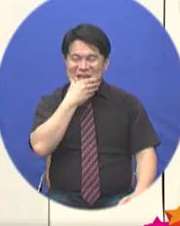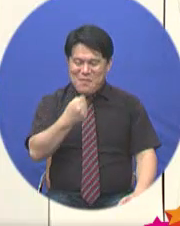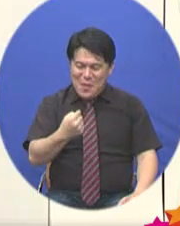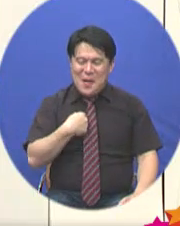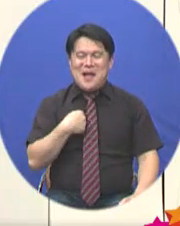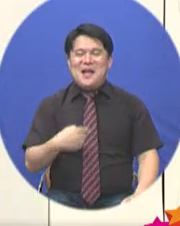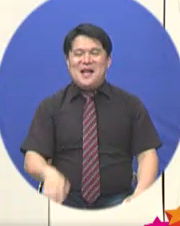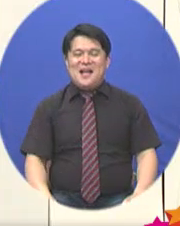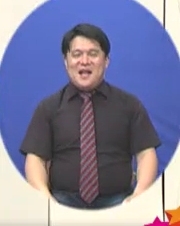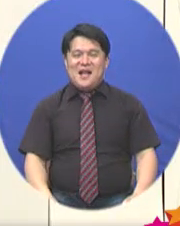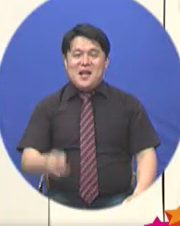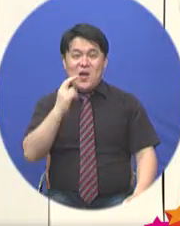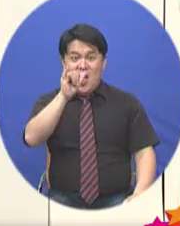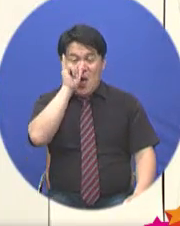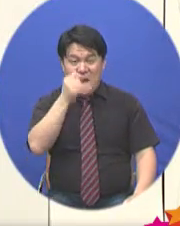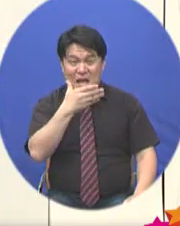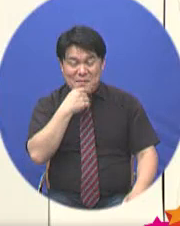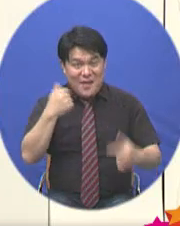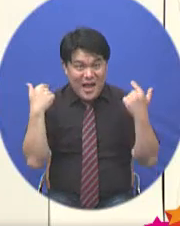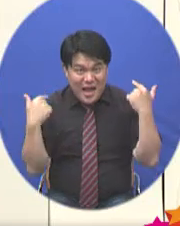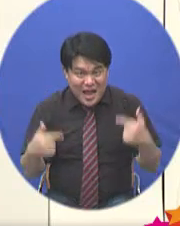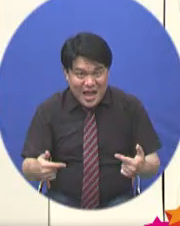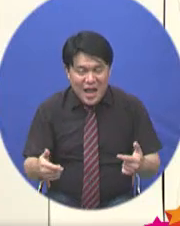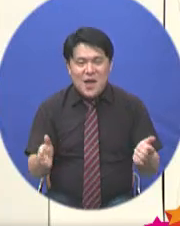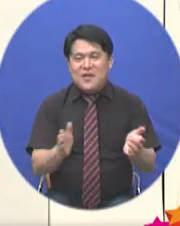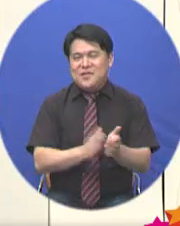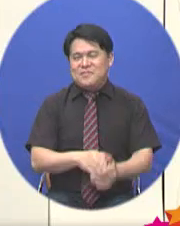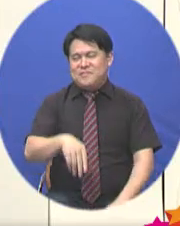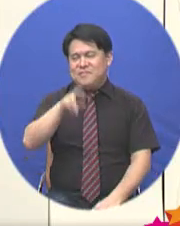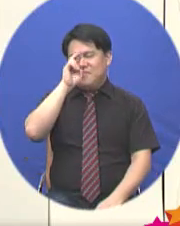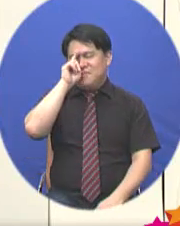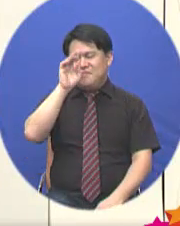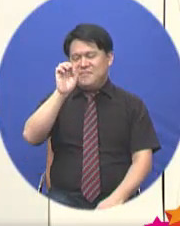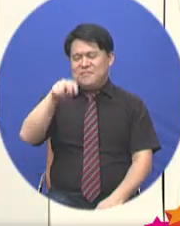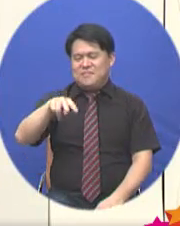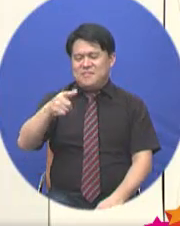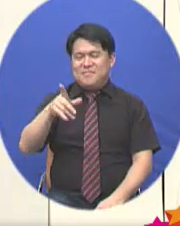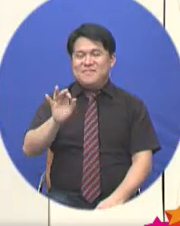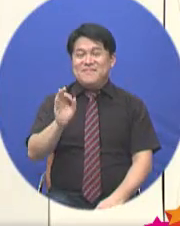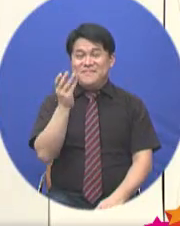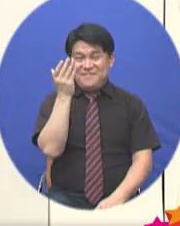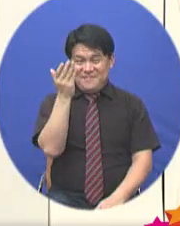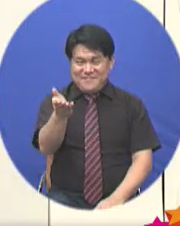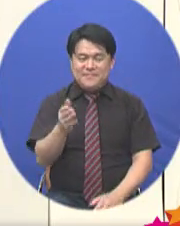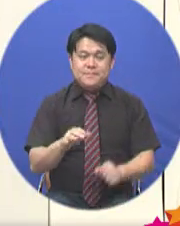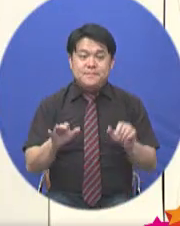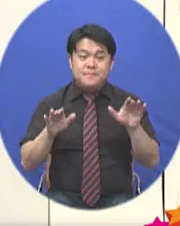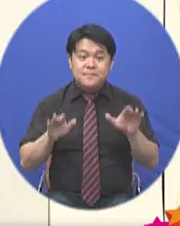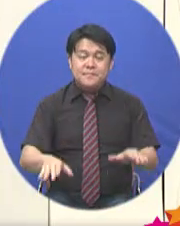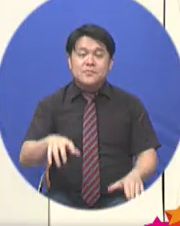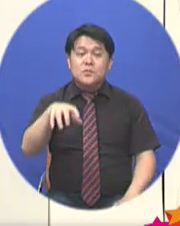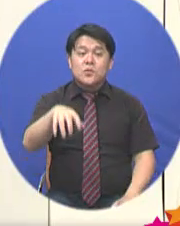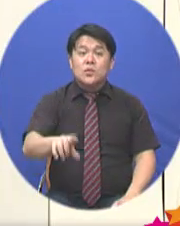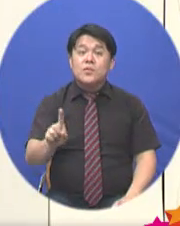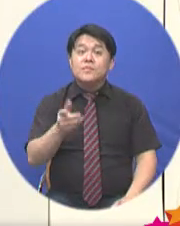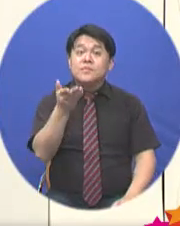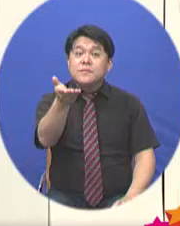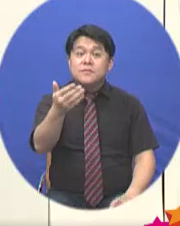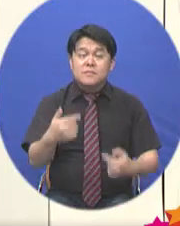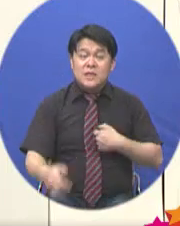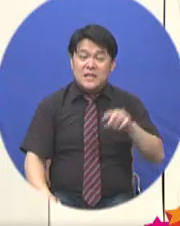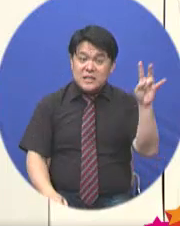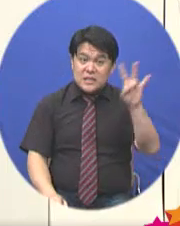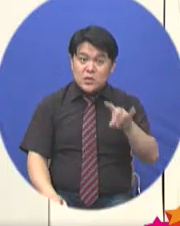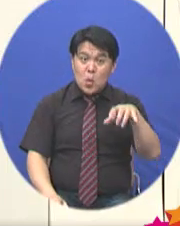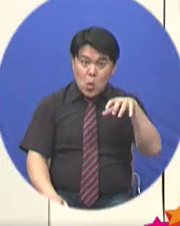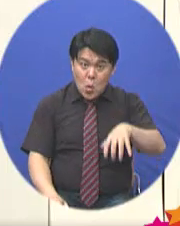사람입니다. 노래가 있어서 행복한 사람 박윤창님. 예. 지금 어디 계세요? 지금